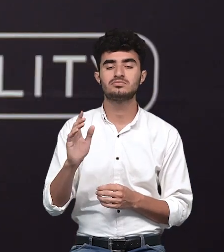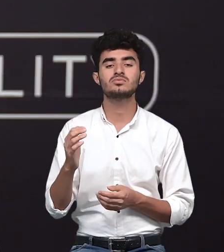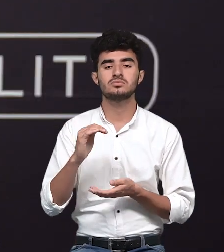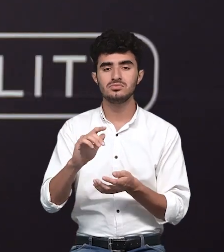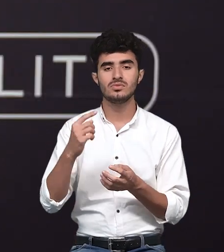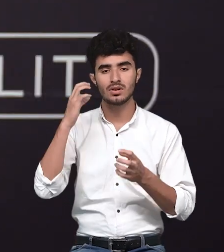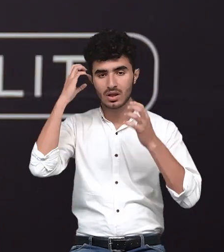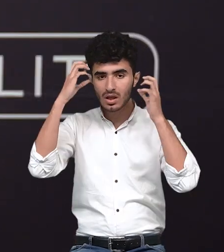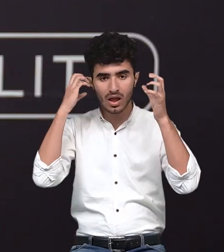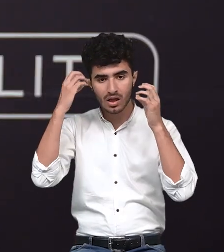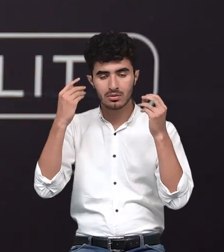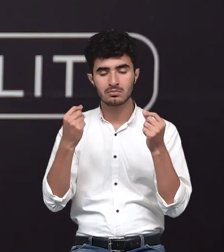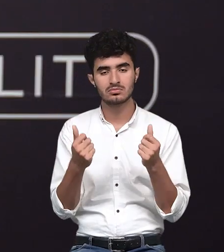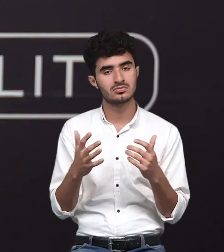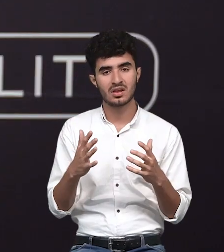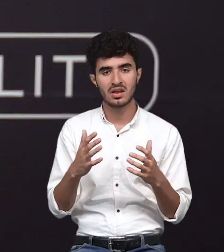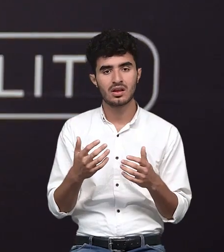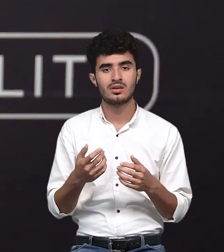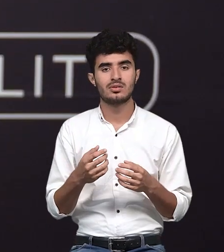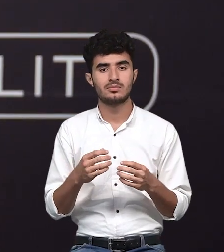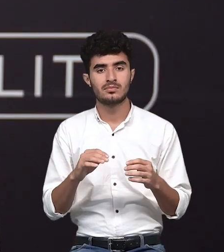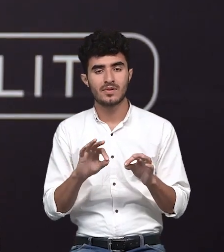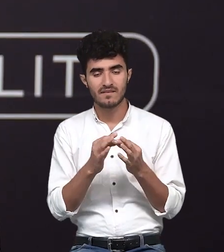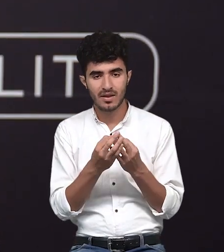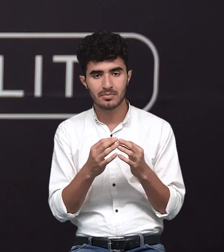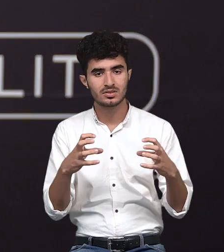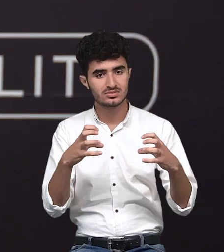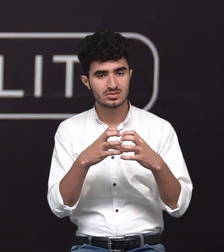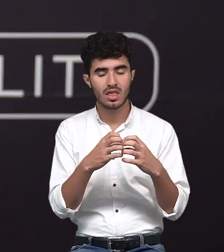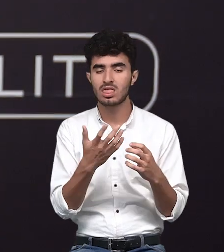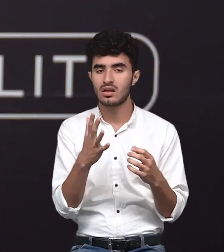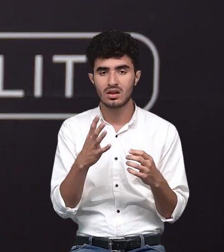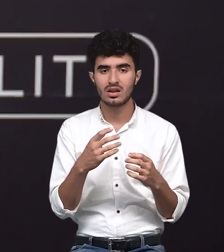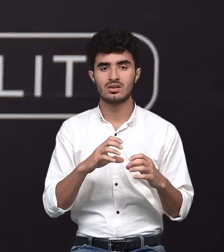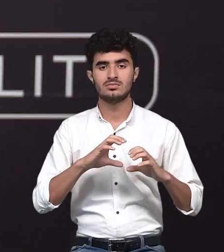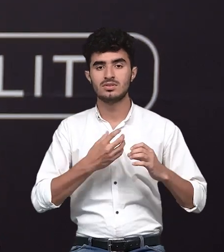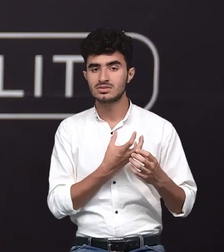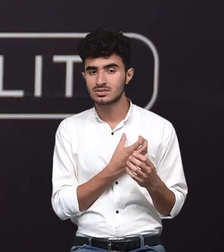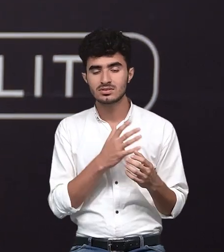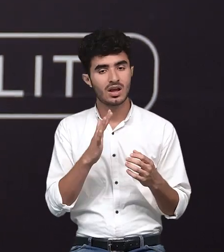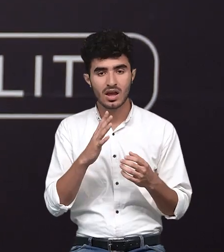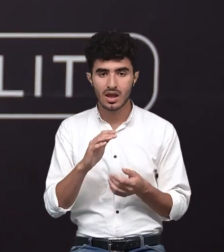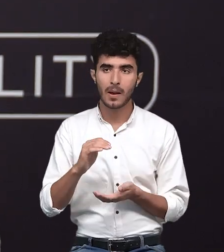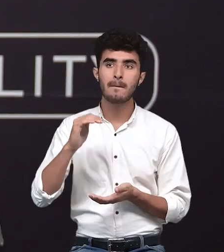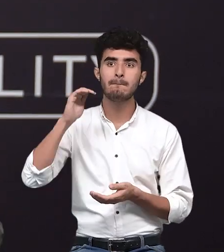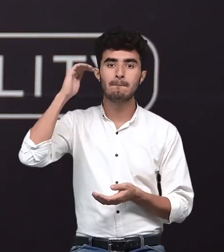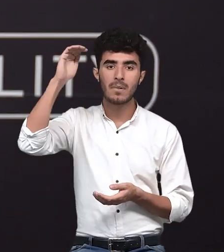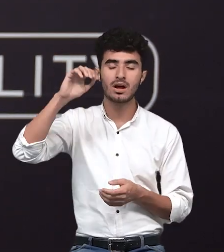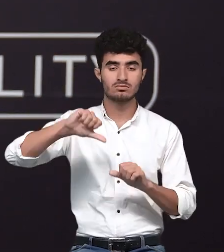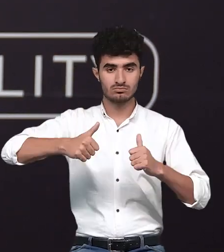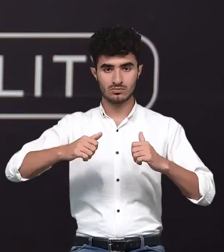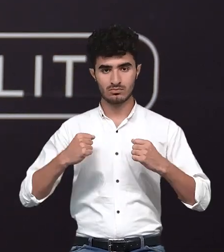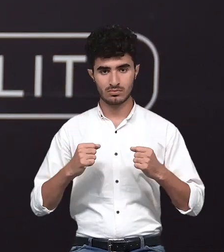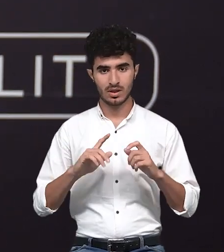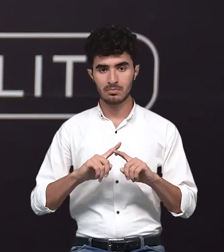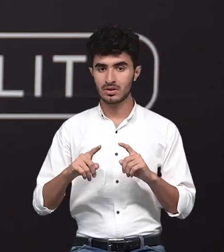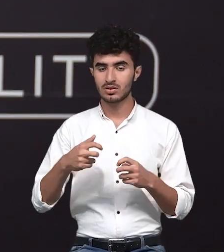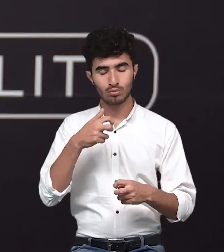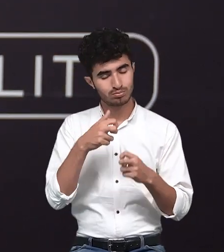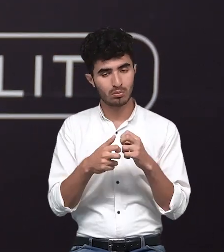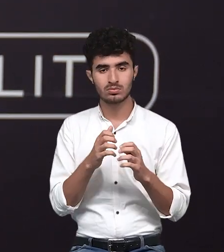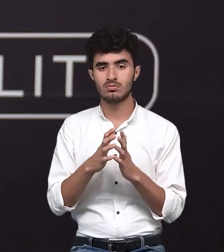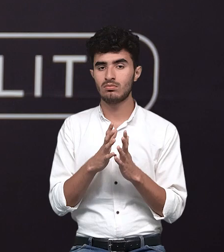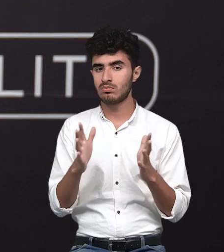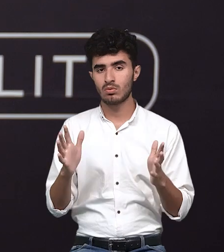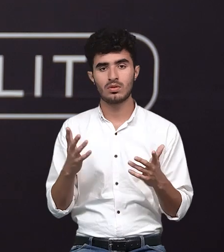کا اینگر مینیج نہیں ہوتا، وہ غصہ کرتے ہیں، وہ انٹرپرسنل ریلیشن شپ میں پور ہوتے ہیں، انیڈیکویٹ ہو جاتے ہیں، بڑے انسان پرسنالٹی پروفائل